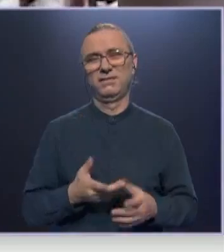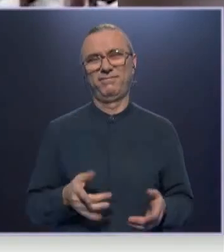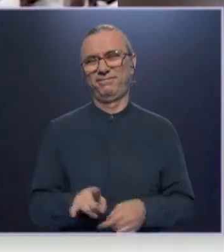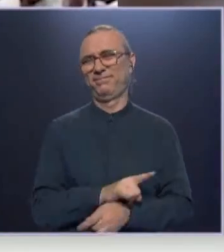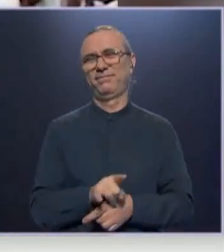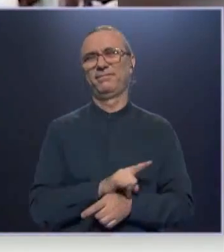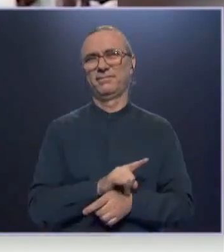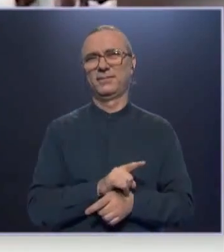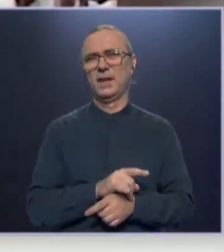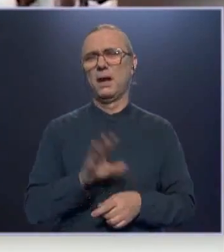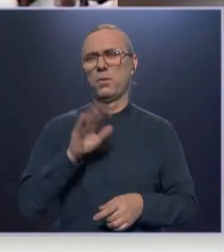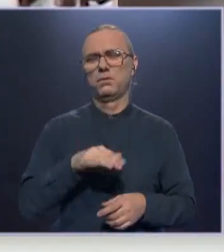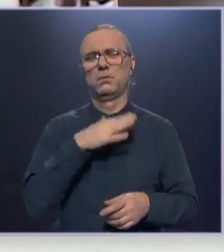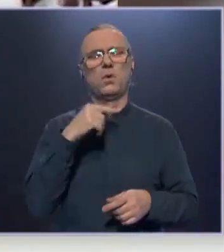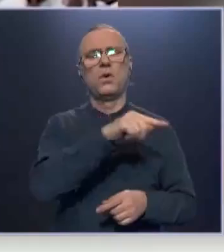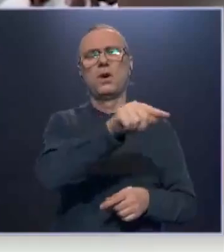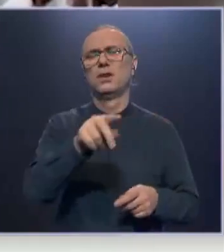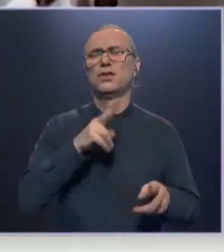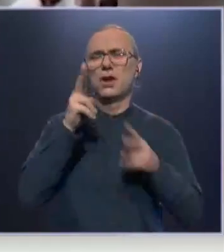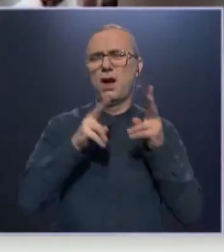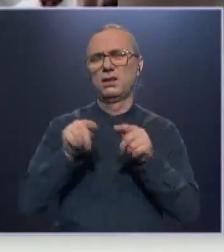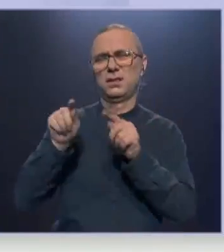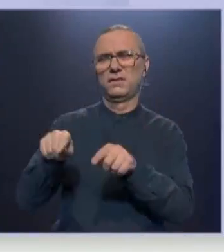После многочисленных жалоб посетителей и